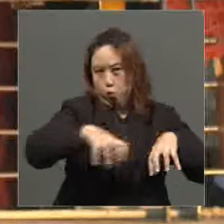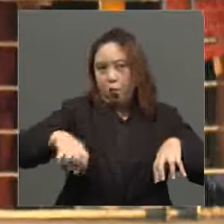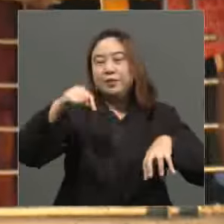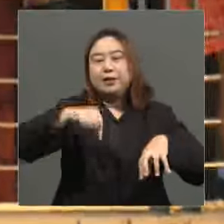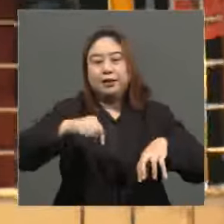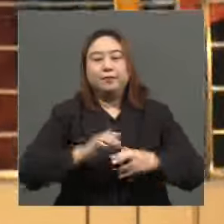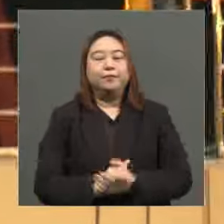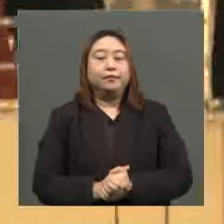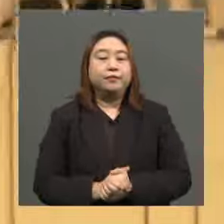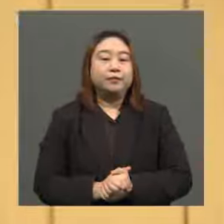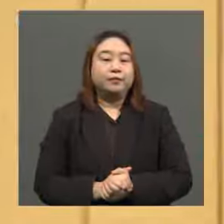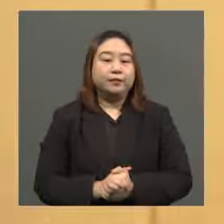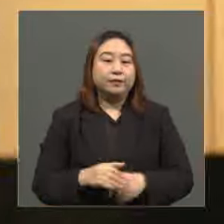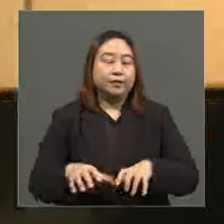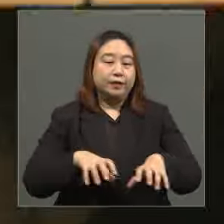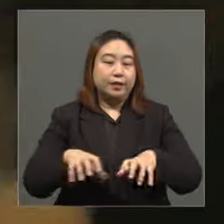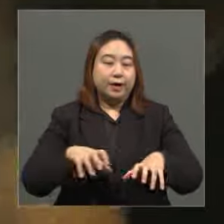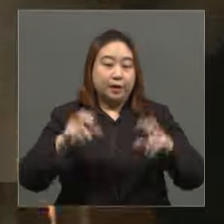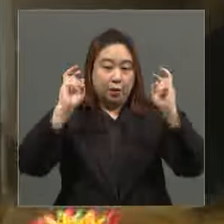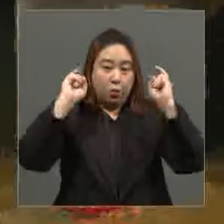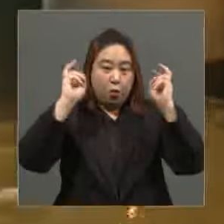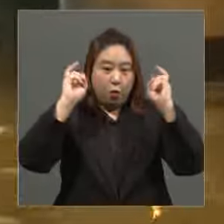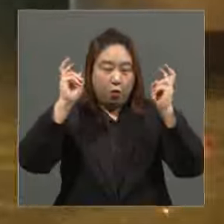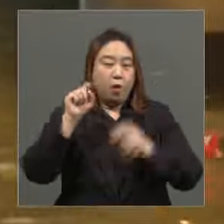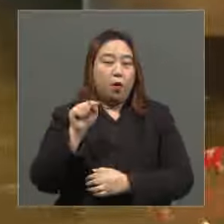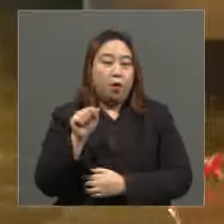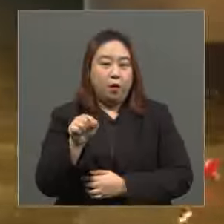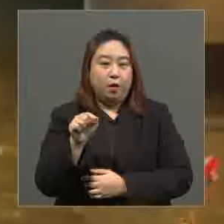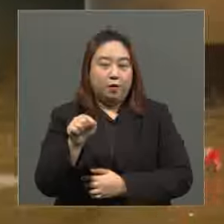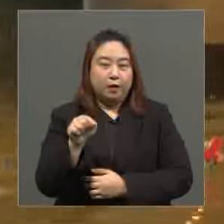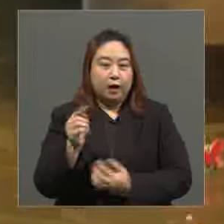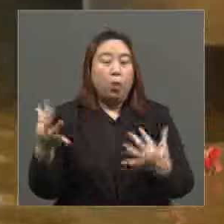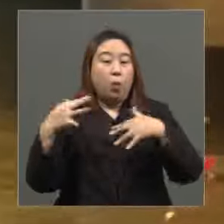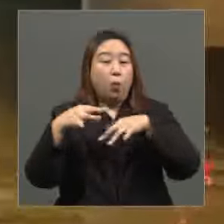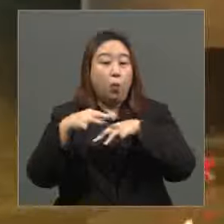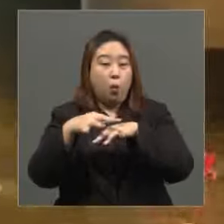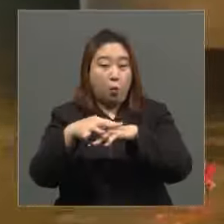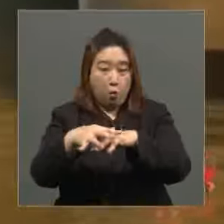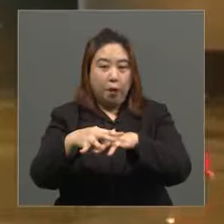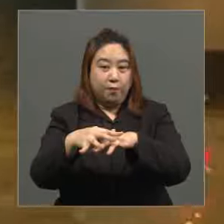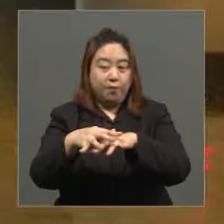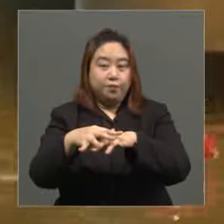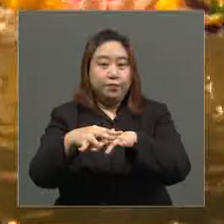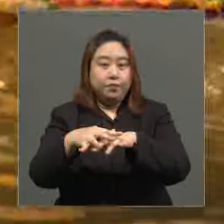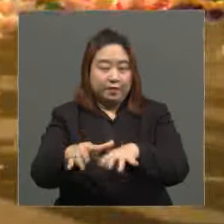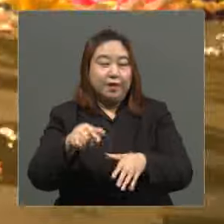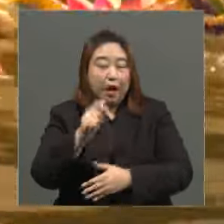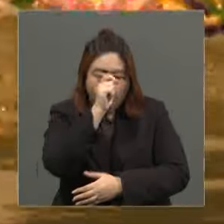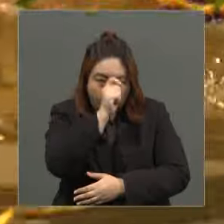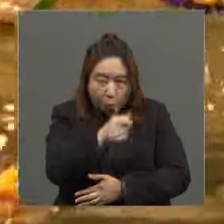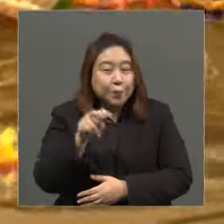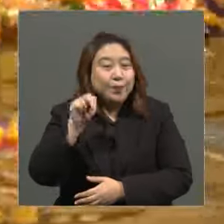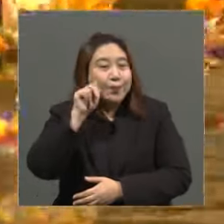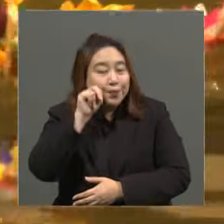านภายใต้แนวคิดสายทานมรดกไทยสารหัวใจไทยทุกเจนเพื่อร่วมเป็นส่วนหนึ่งของการสักการะแม่น้ำแห่งความเจ